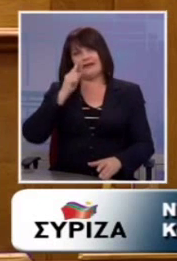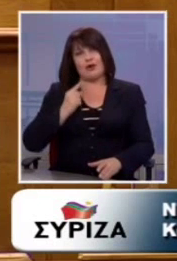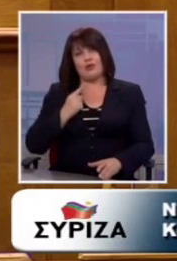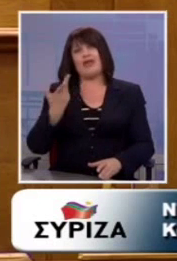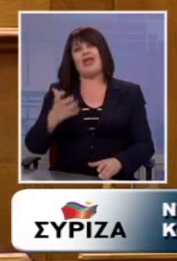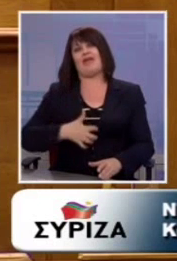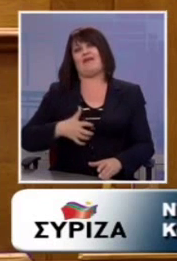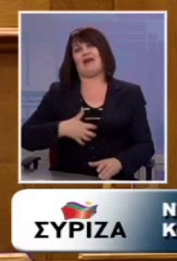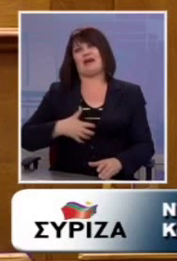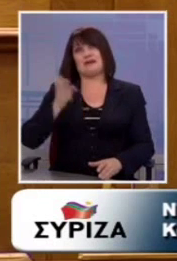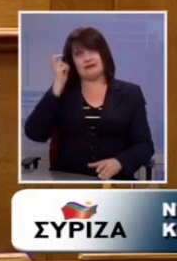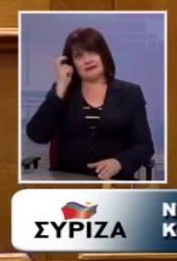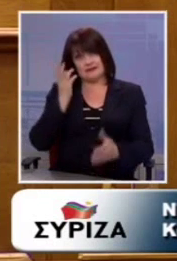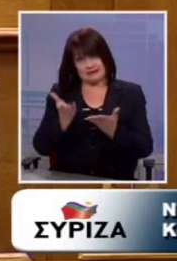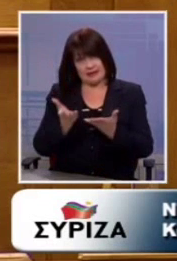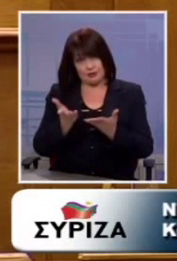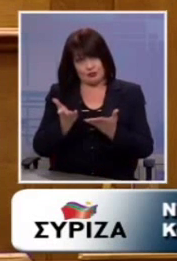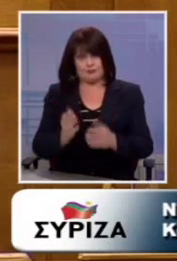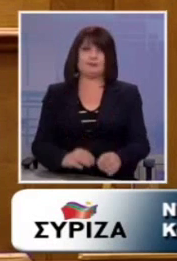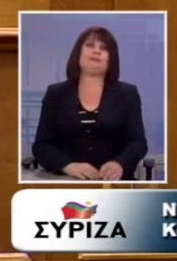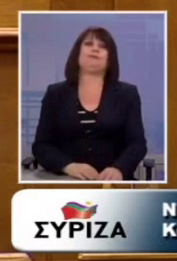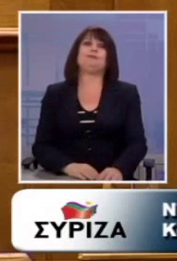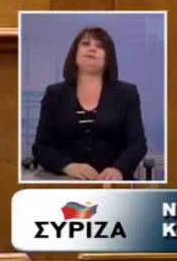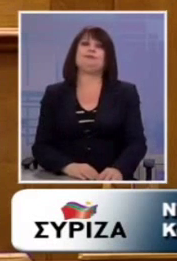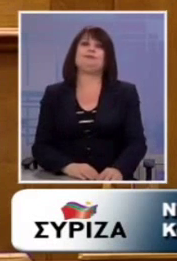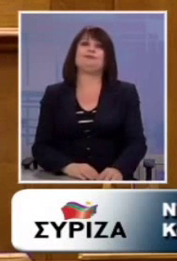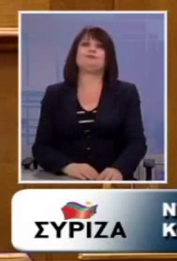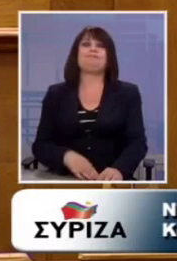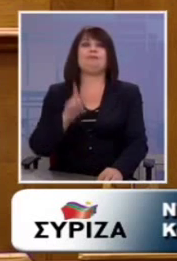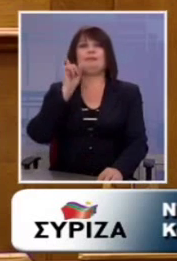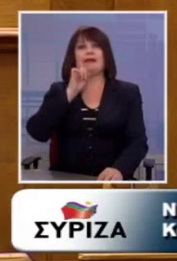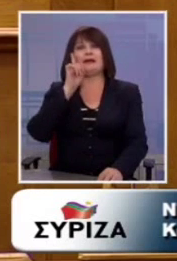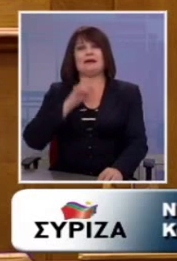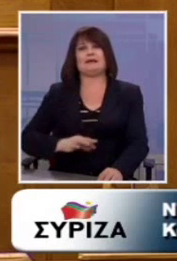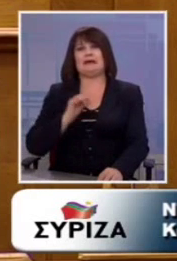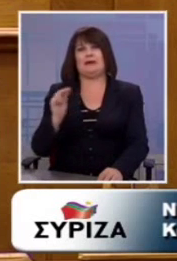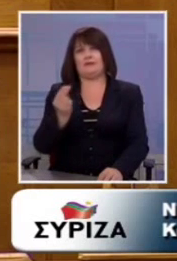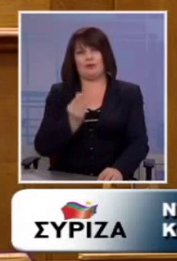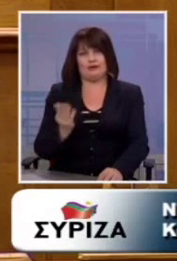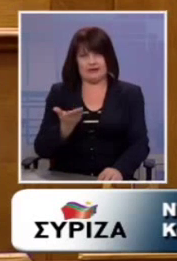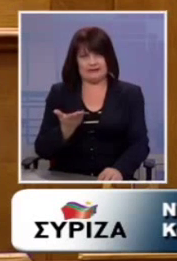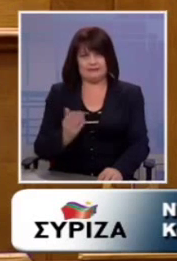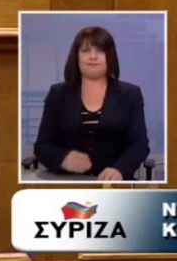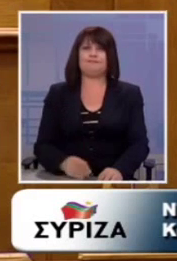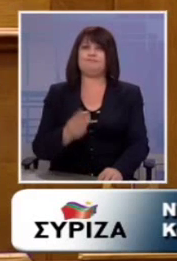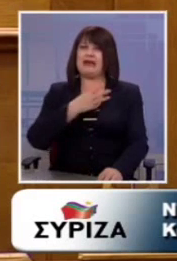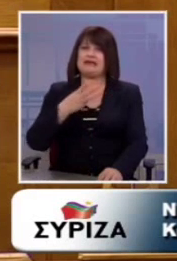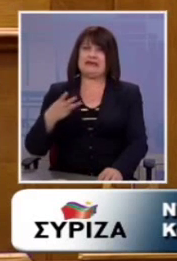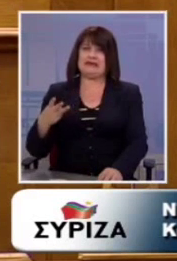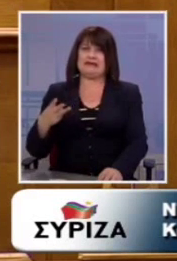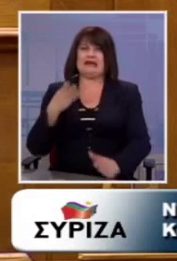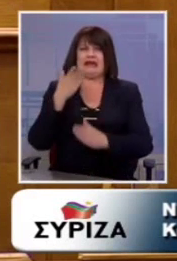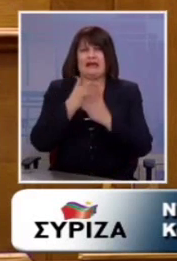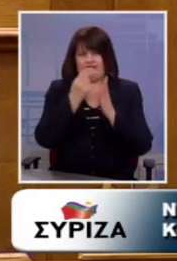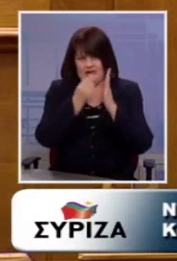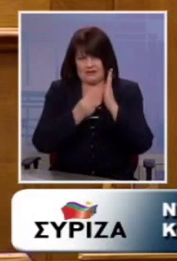φάρσα. Ας το έχουν υπόψη τους. Κυρίες και κύριοι συνάδελφοι, ο ΣΥΡΙΖΑ δεν έχει κρυφή